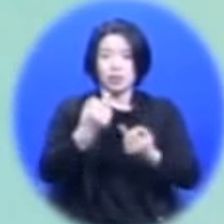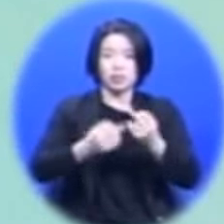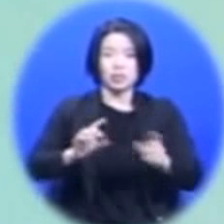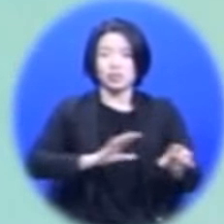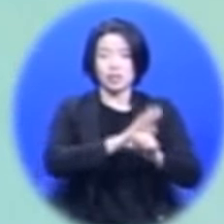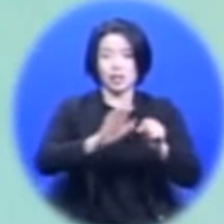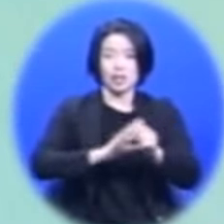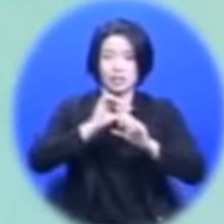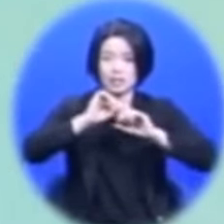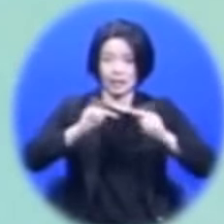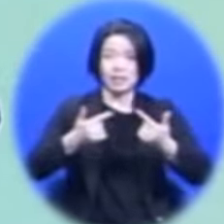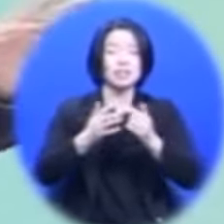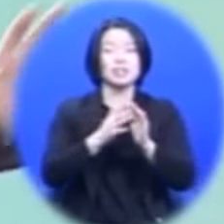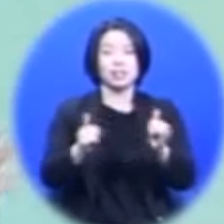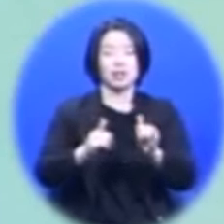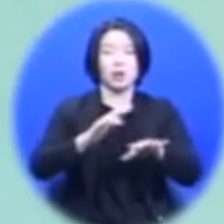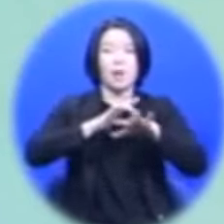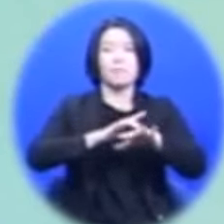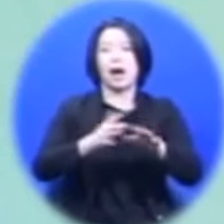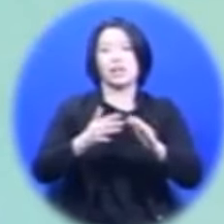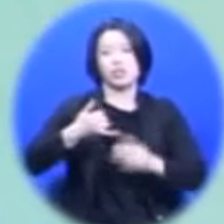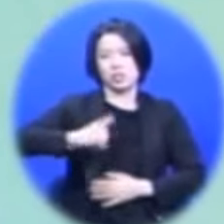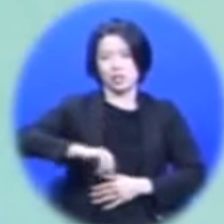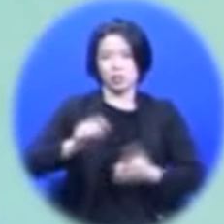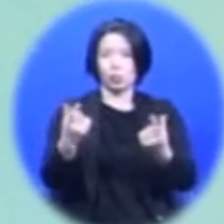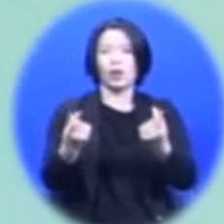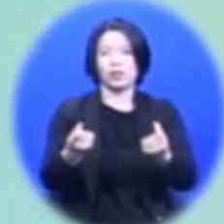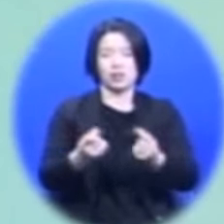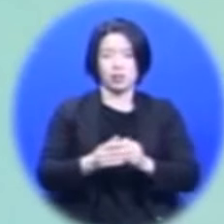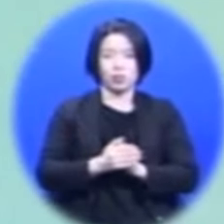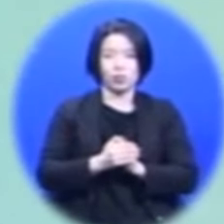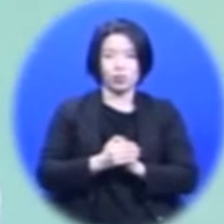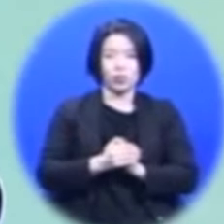사랑하지 않는 사람은 마귀의 자녀라는